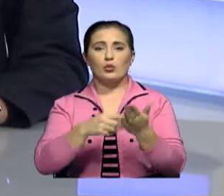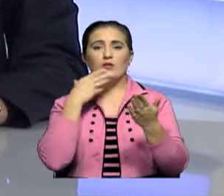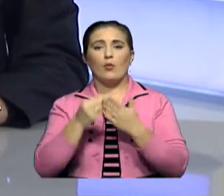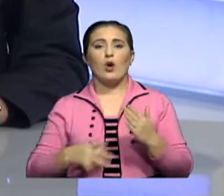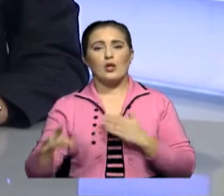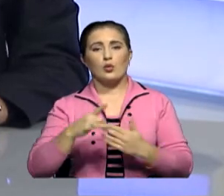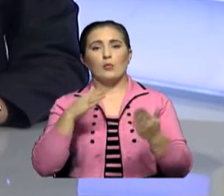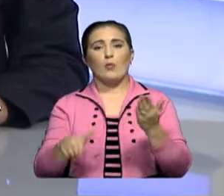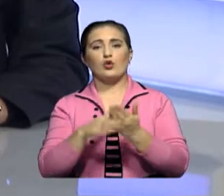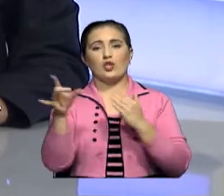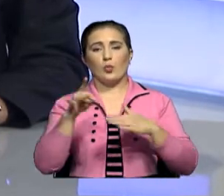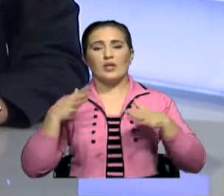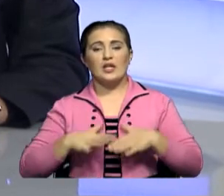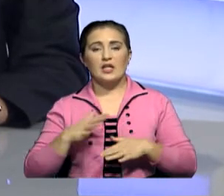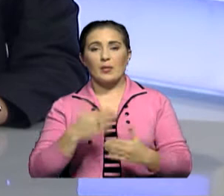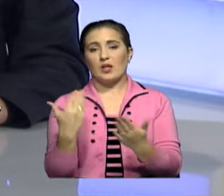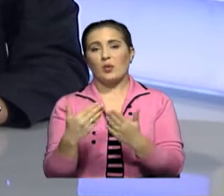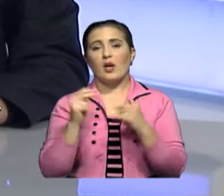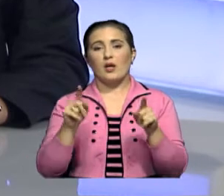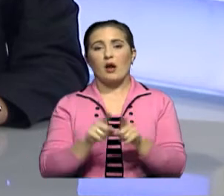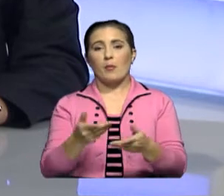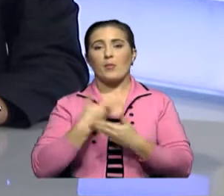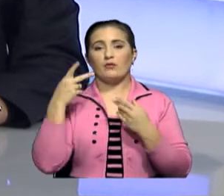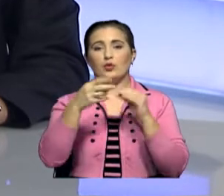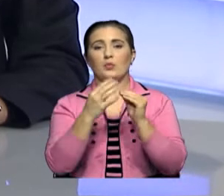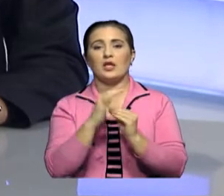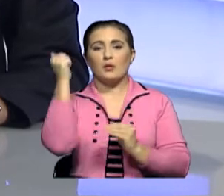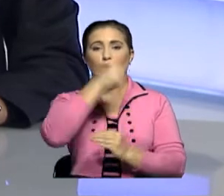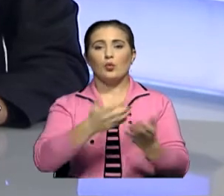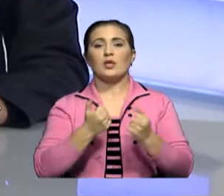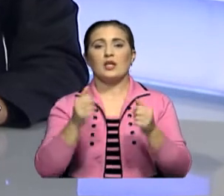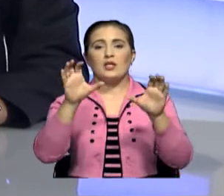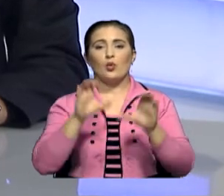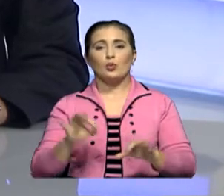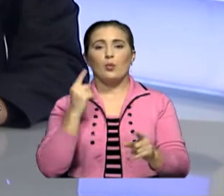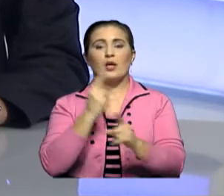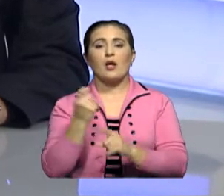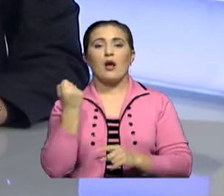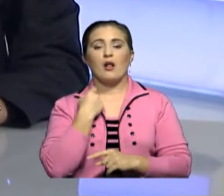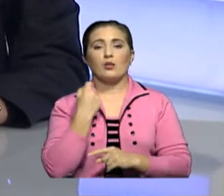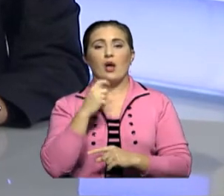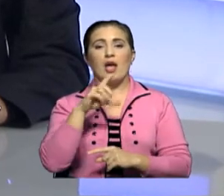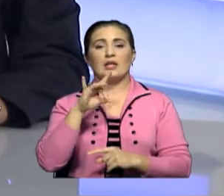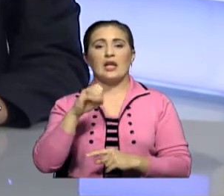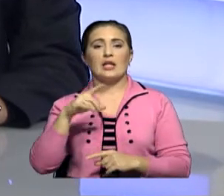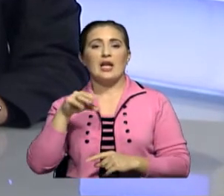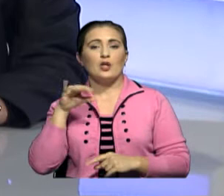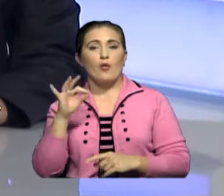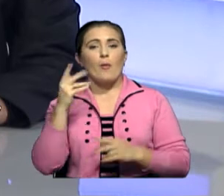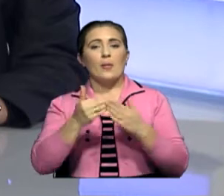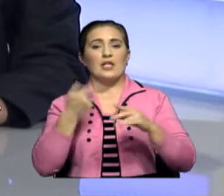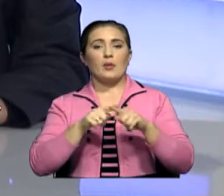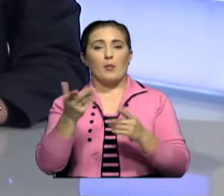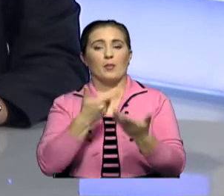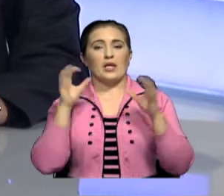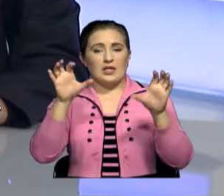району помочь республики крым например как мы в пятнадцатом году принять закон о запрете алкан ирги тиков перед тем как принять законы